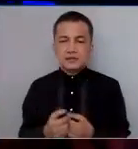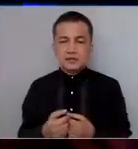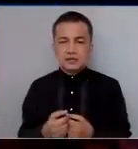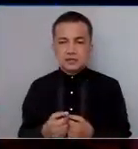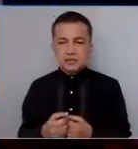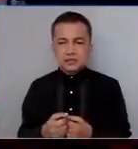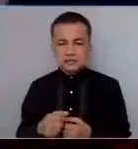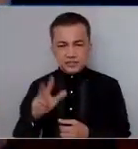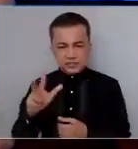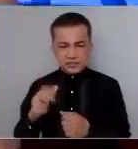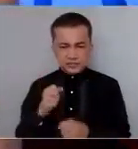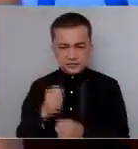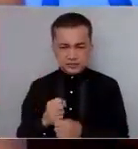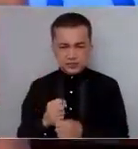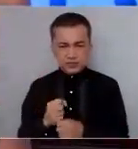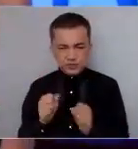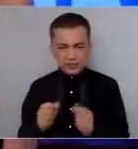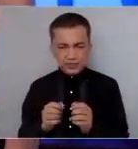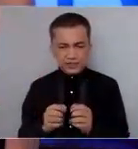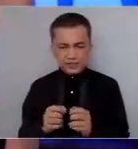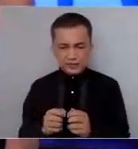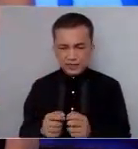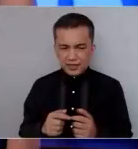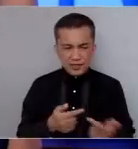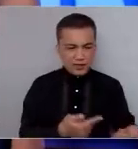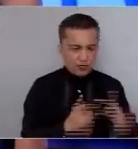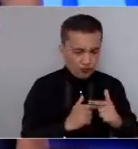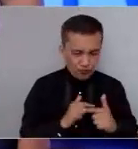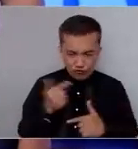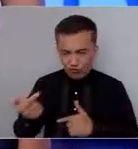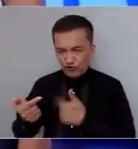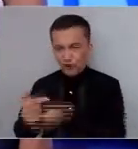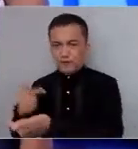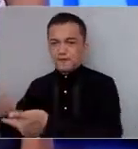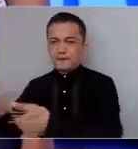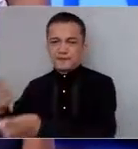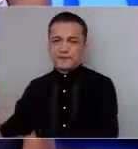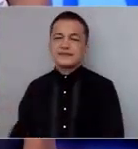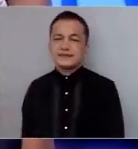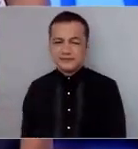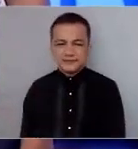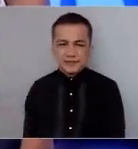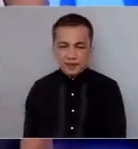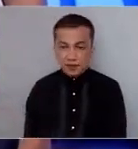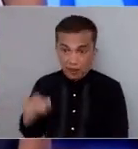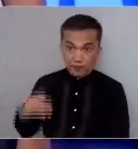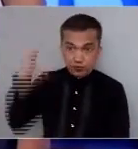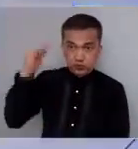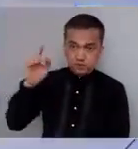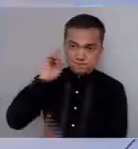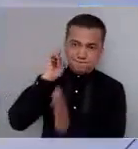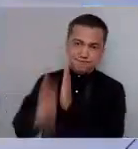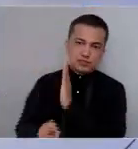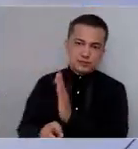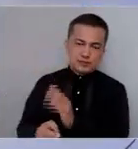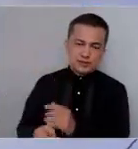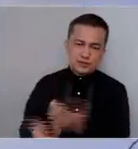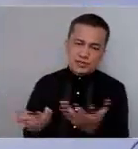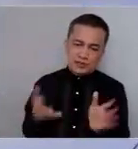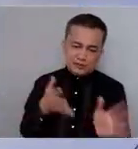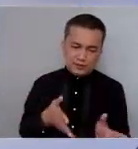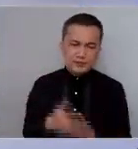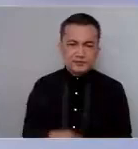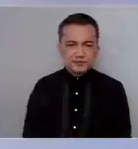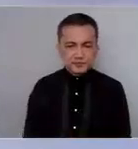as much as 3 years, kaya itong i-hand-me-down. Basta huwag lang din, baka sumabretang kandong bata eh. Mabibili na yung uniform. Yung ganito, magkano po? Magpapagawa